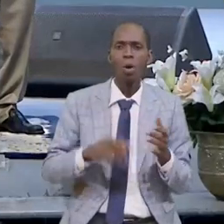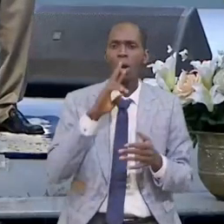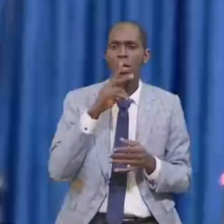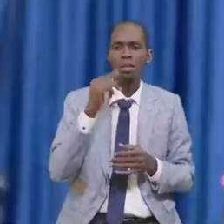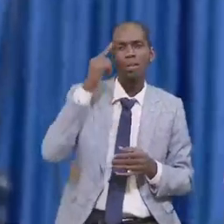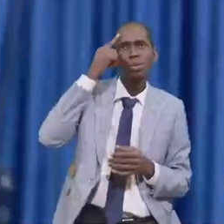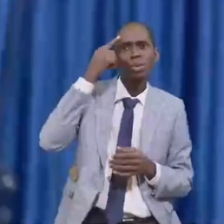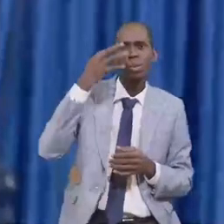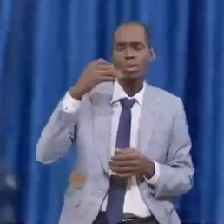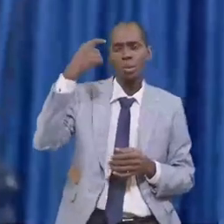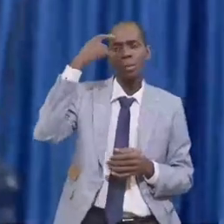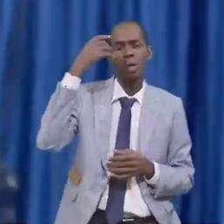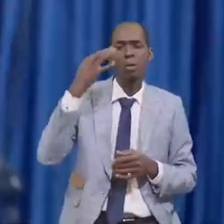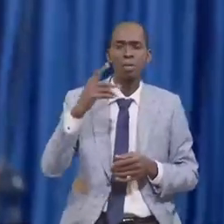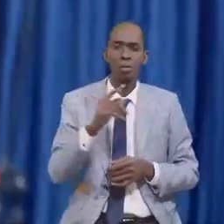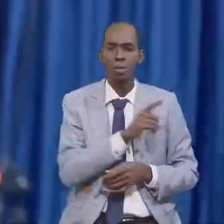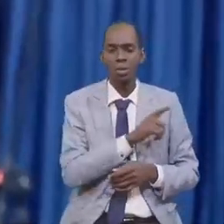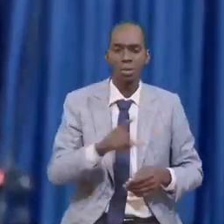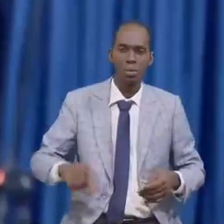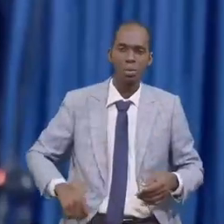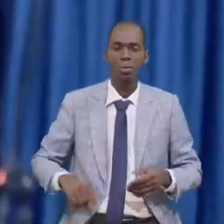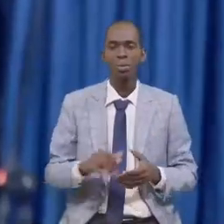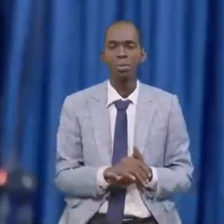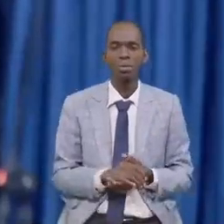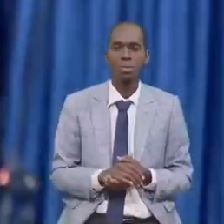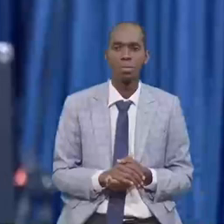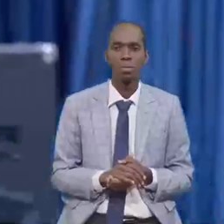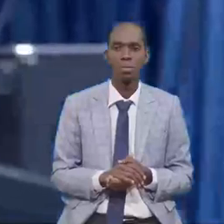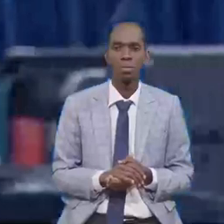Quels sont les projets qui sont dans la pensée de Dieu?